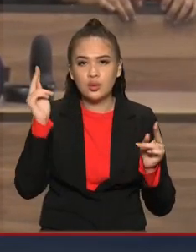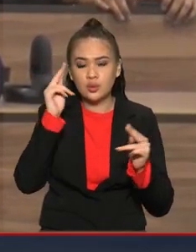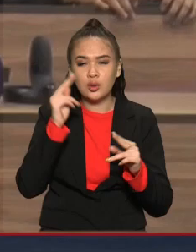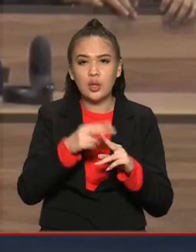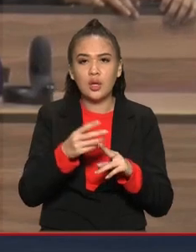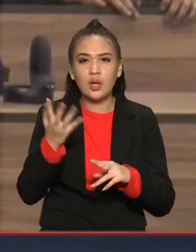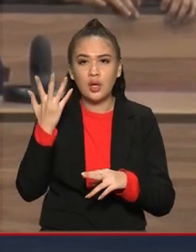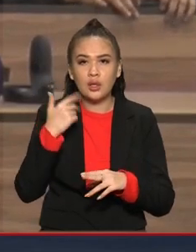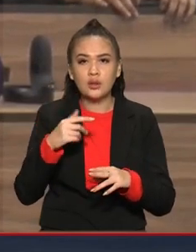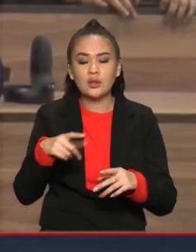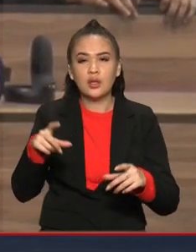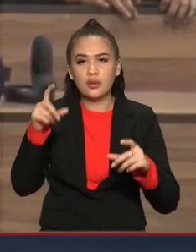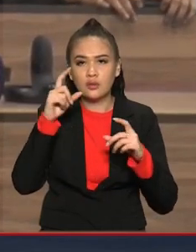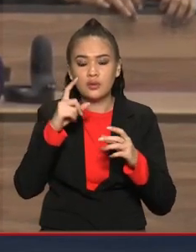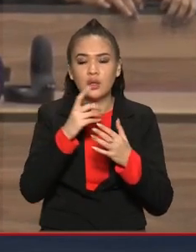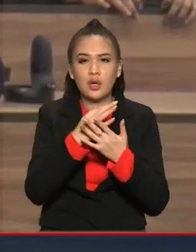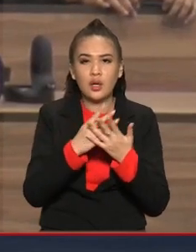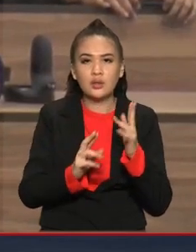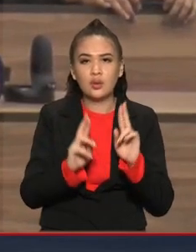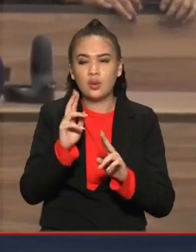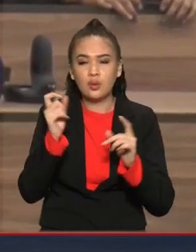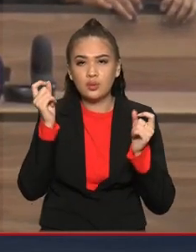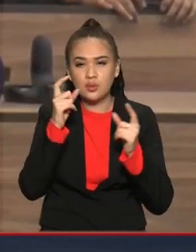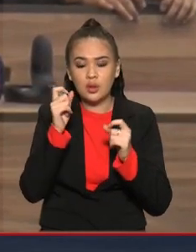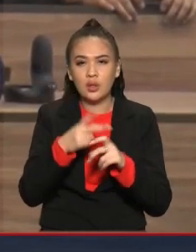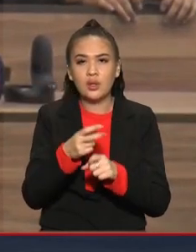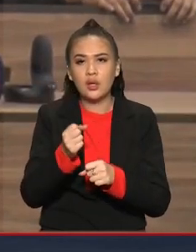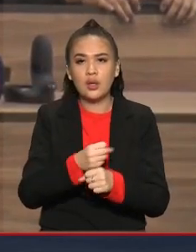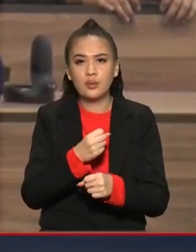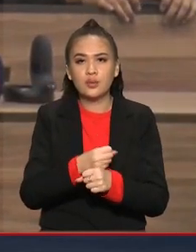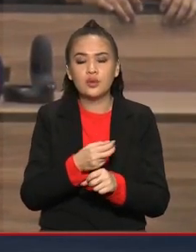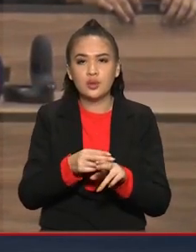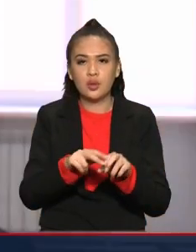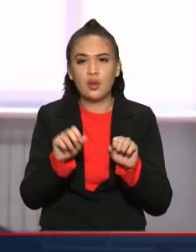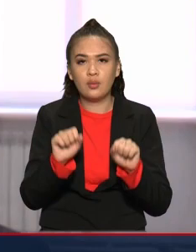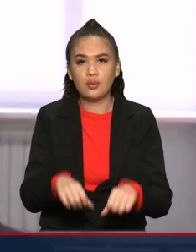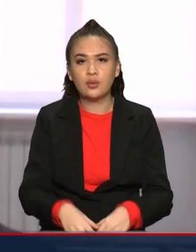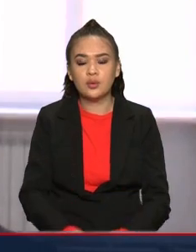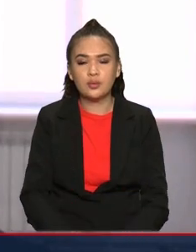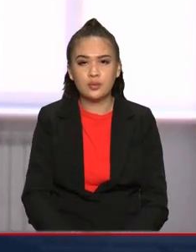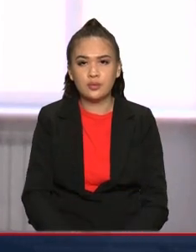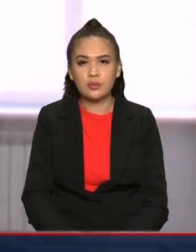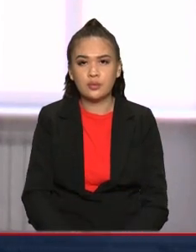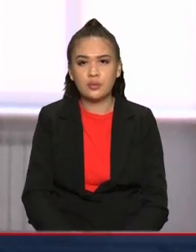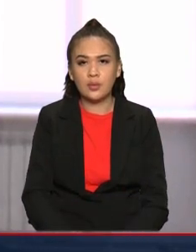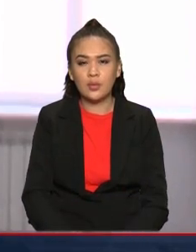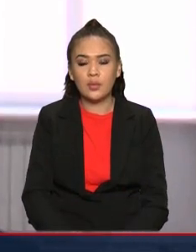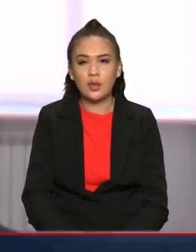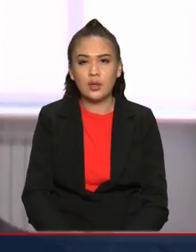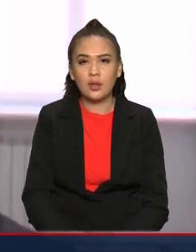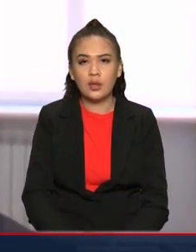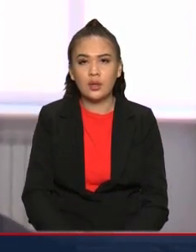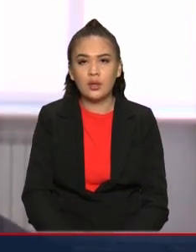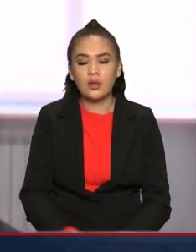проще, когда погружаешься в среду, познаешь культуру. Эта разработка как раз и дает такую возможность. Благодаря данным проектам создаются новые рабочие